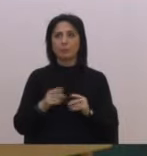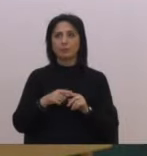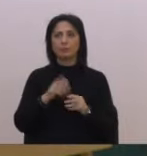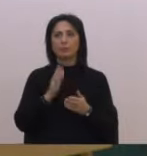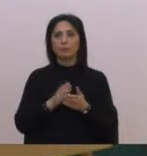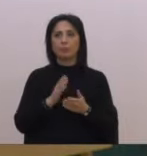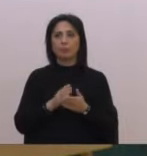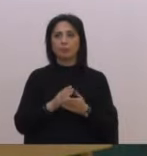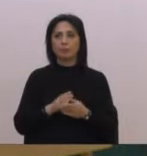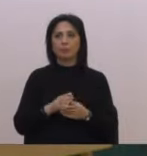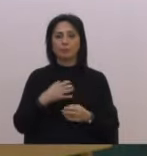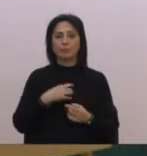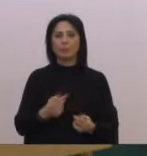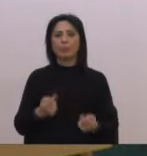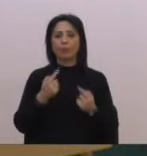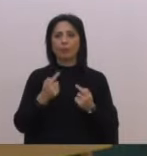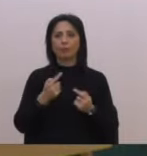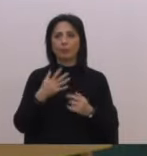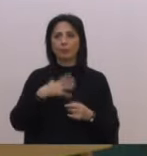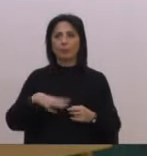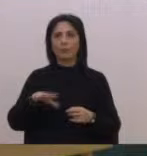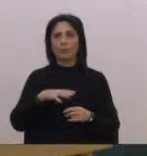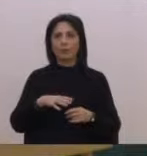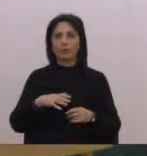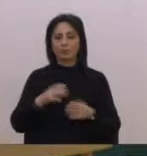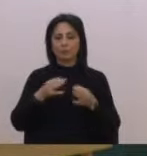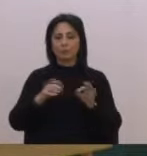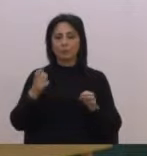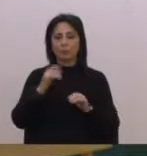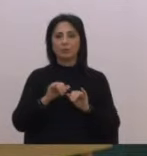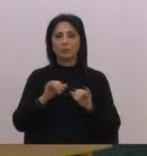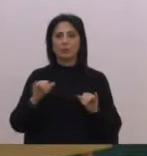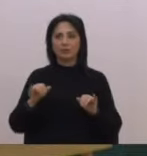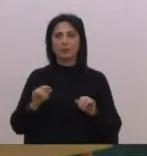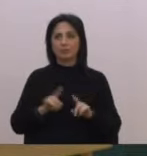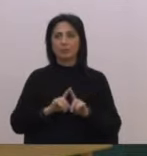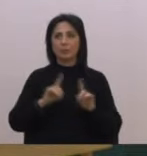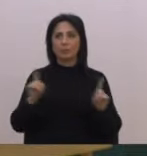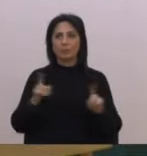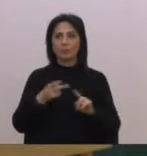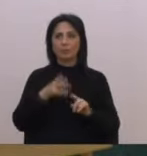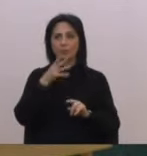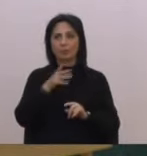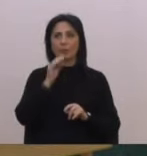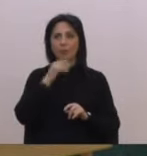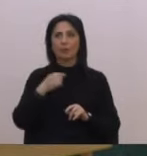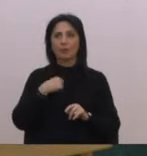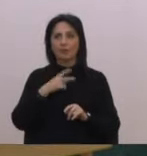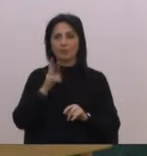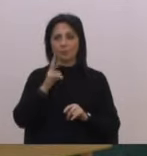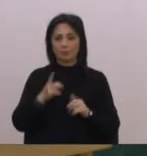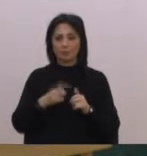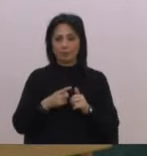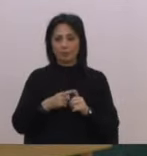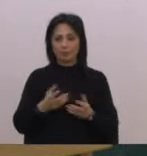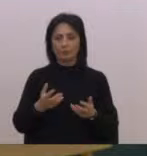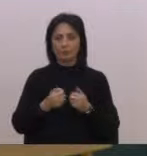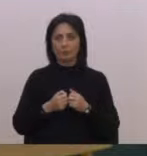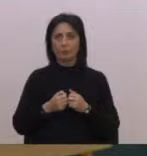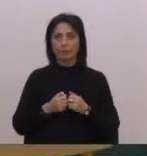არის უმნიშვნელოვანესი საქართველოს დემოკრატიული განვითარებისთვის, განსაკუთრებით იმ ფონზე, როდესაც ჩვენ კანდიდატის სტატუსი